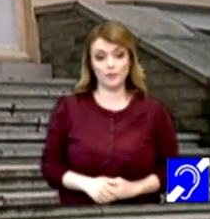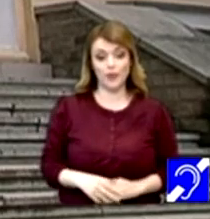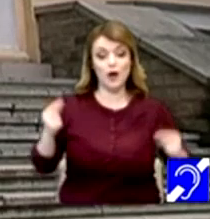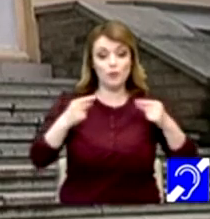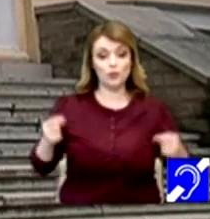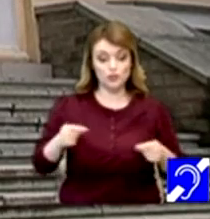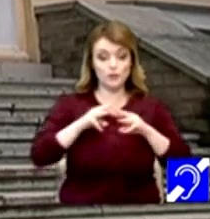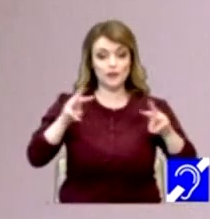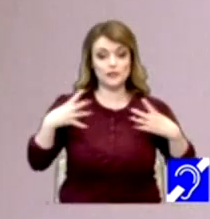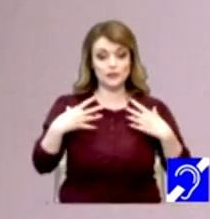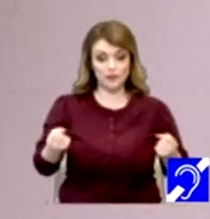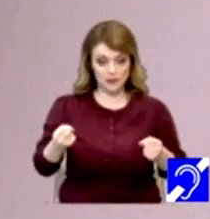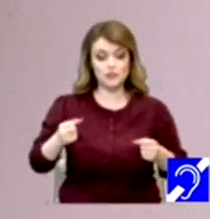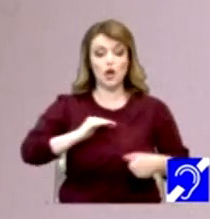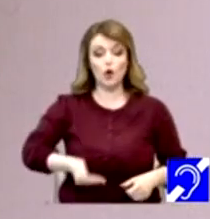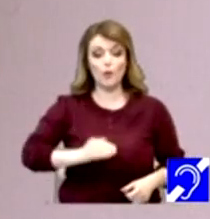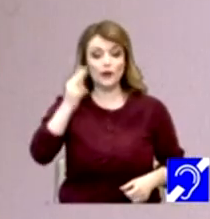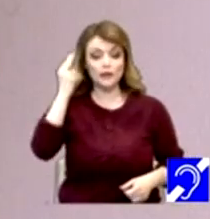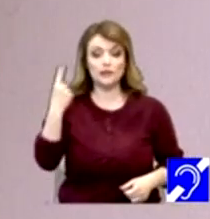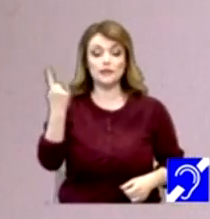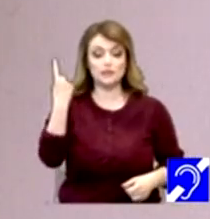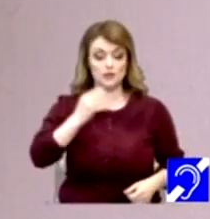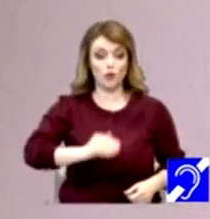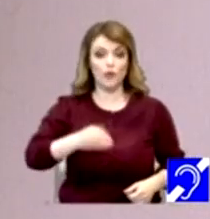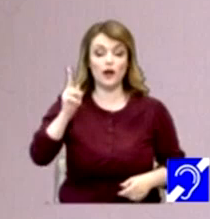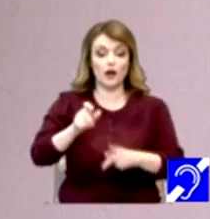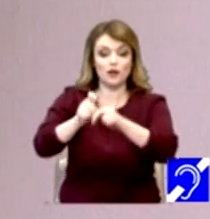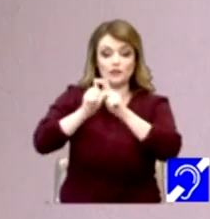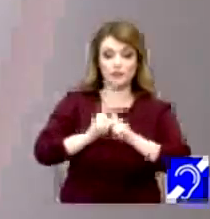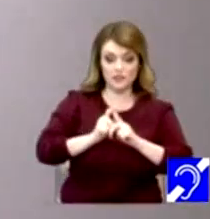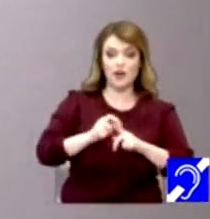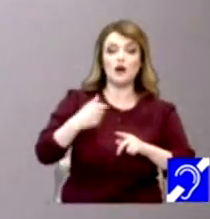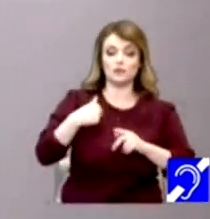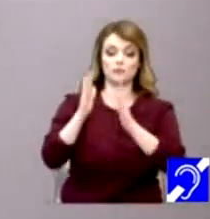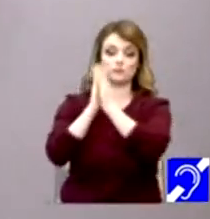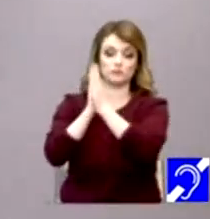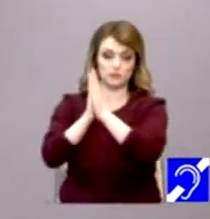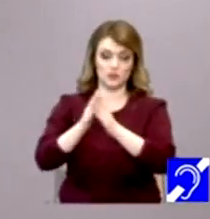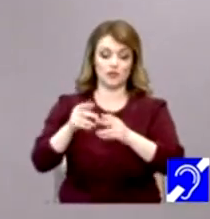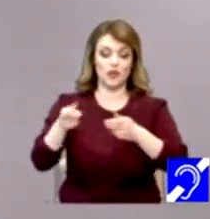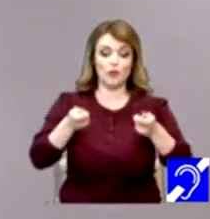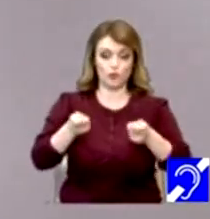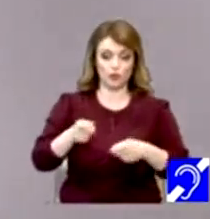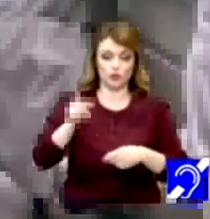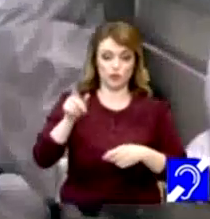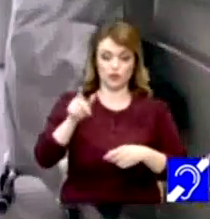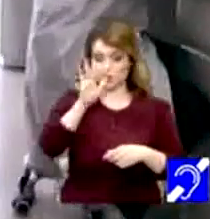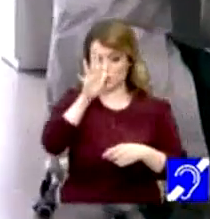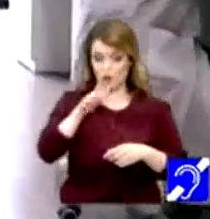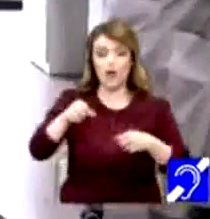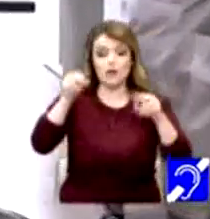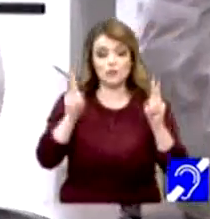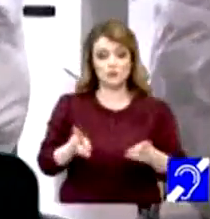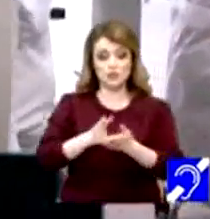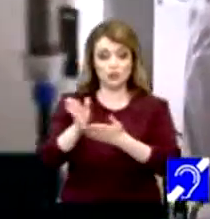Potrivit Ministerului Sănătății, compania chineză este singura care a răspuns solicitărilor adresate producătorilor de vaccin. Specialiștii de la